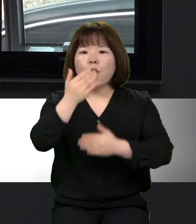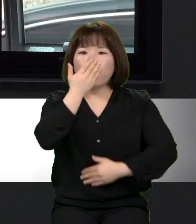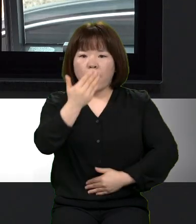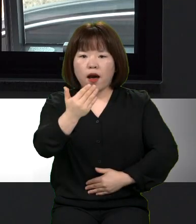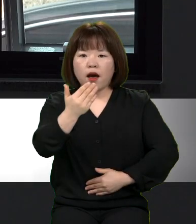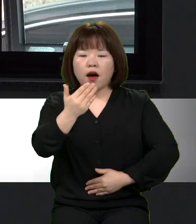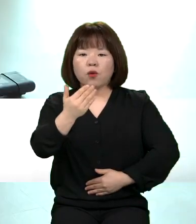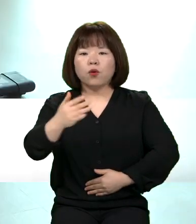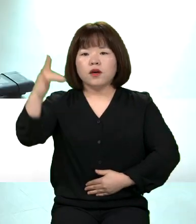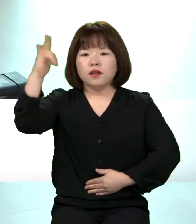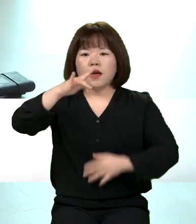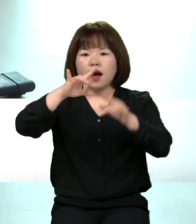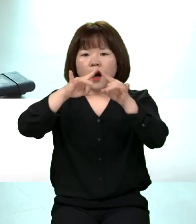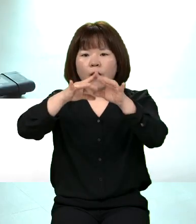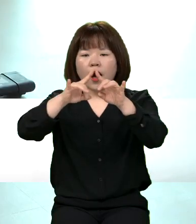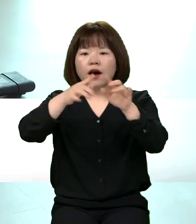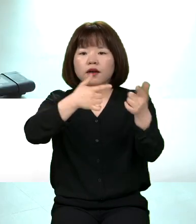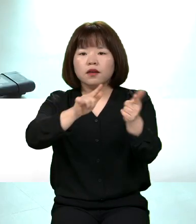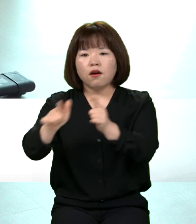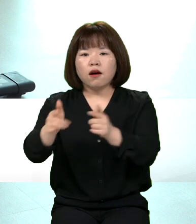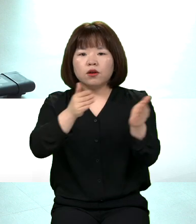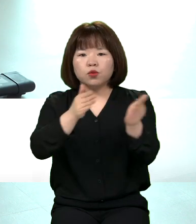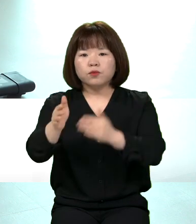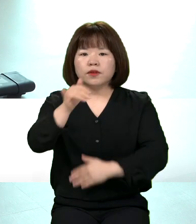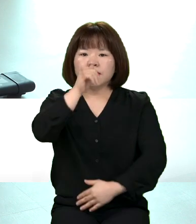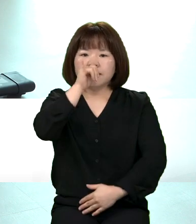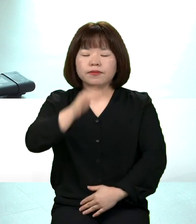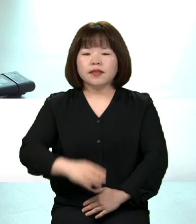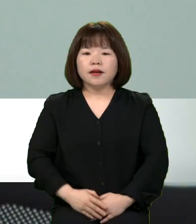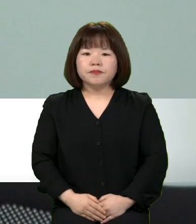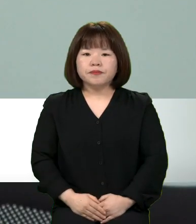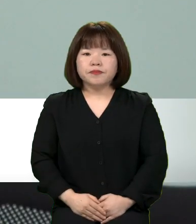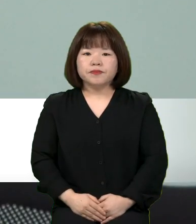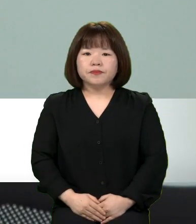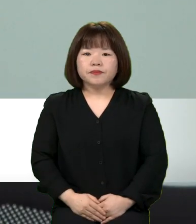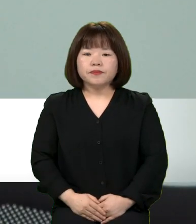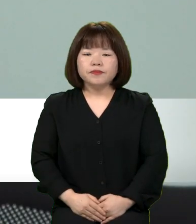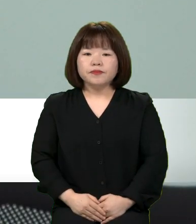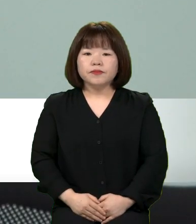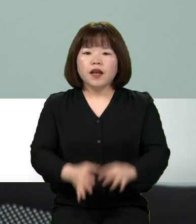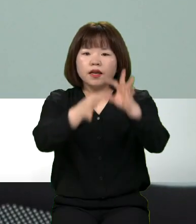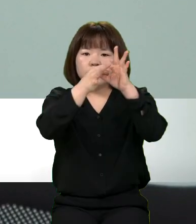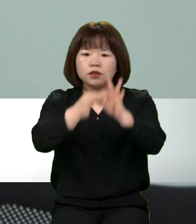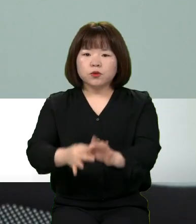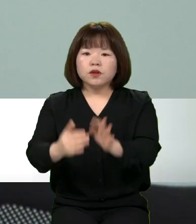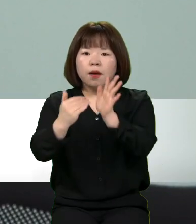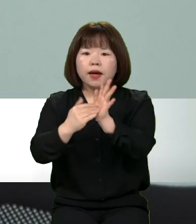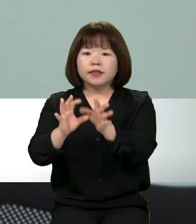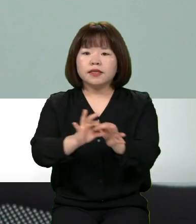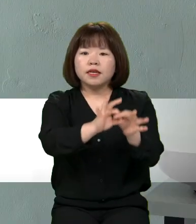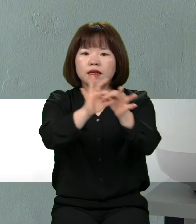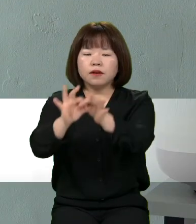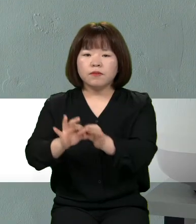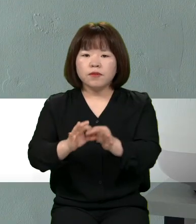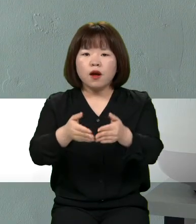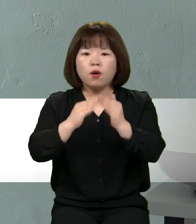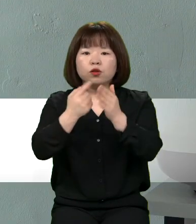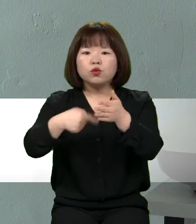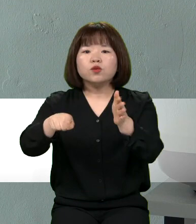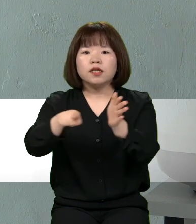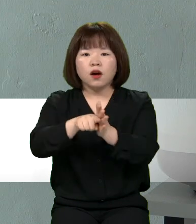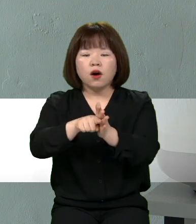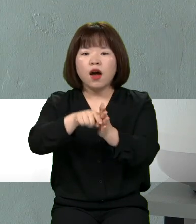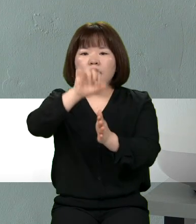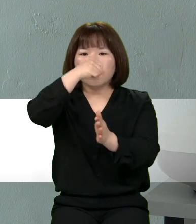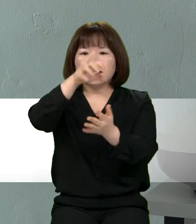수용 가능하며 태양광 및 자체 발전 설비도 갖추고 있습니다 치는 지속적인 방재 인프라